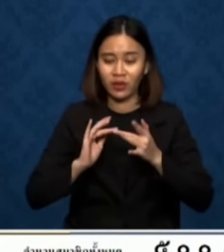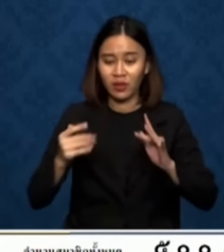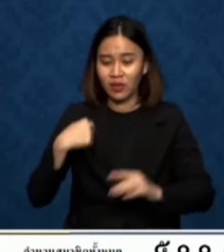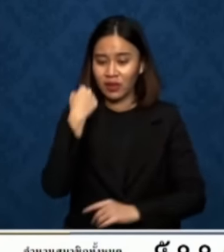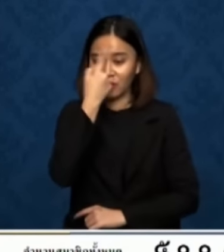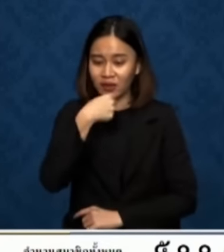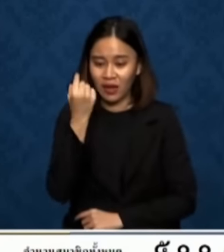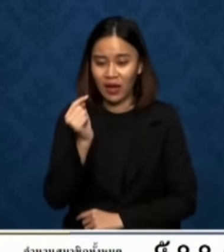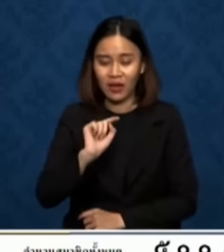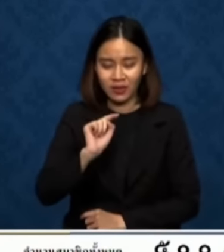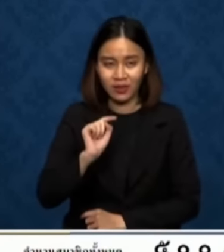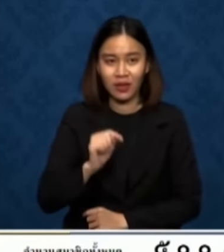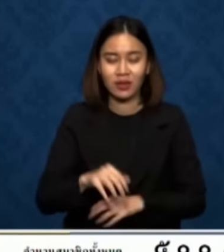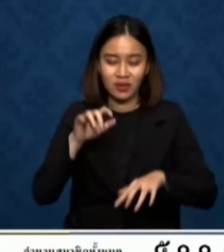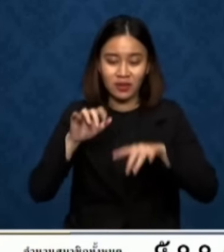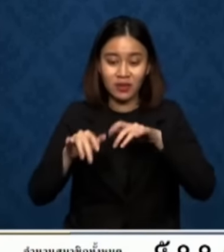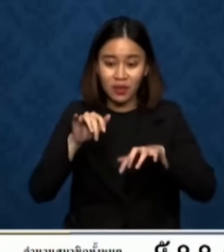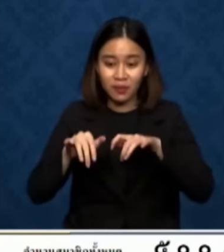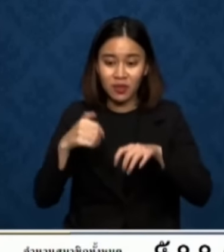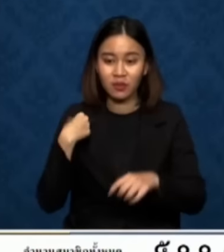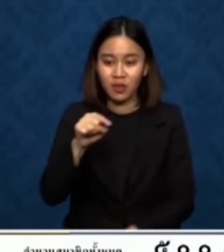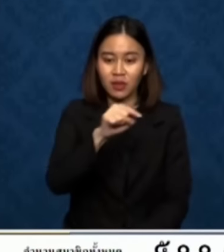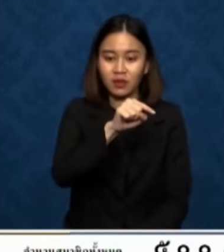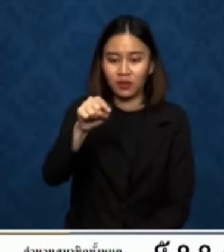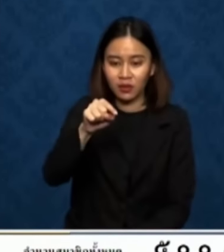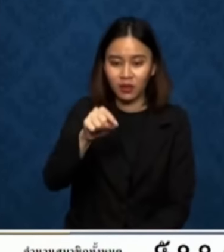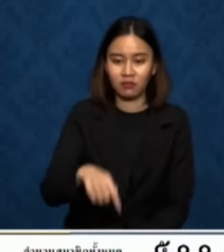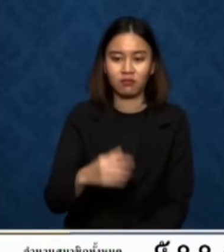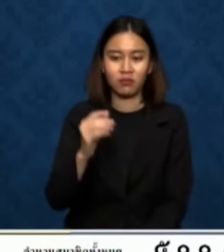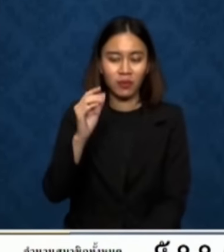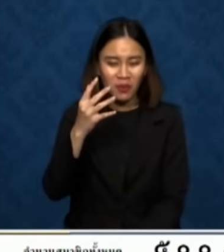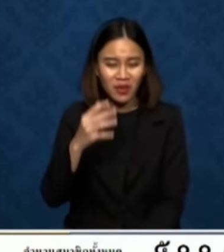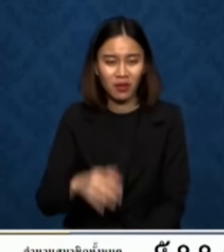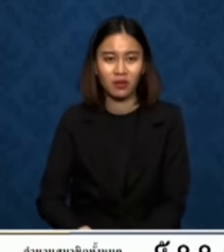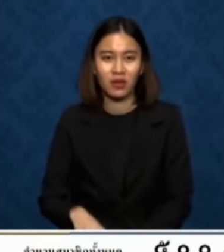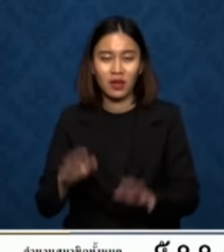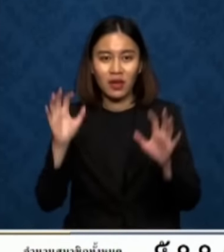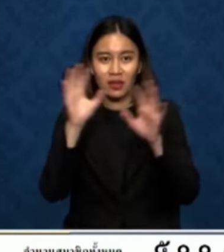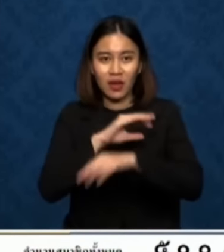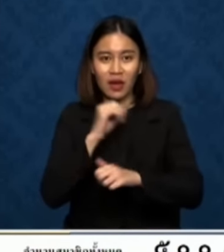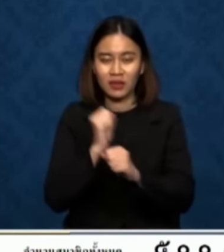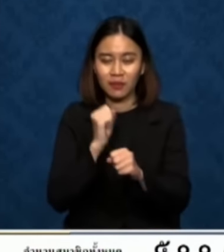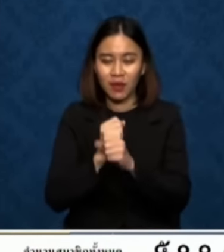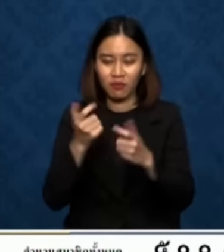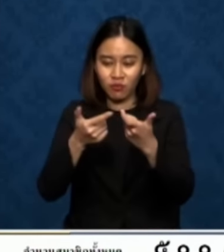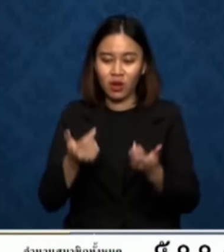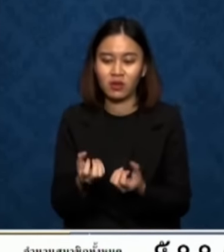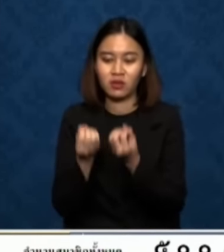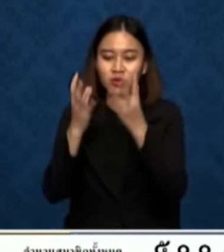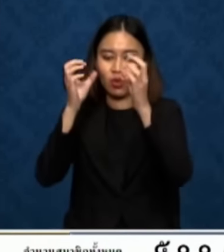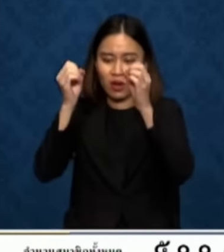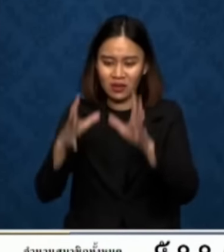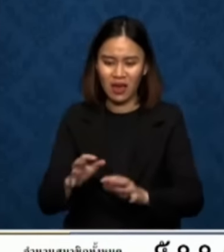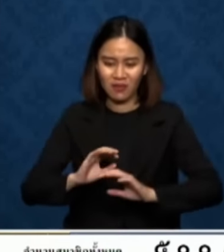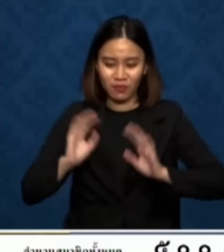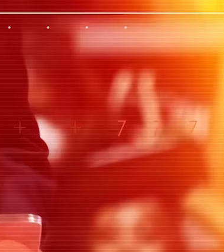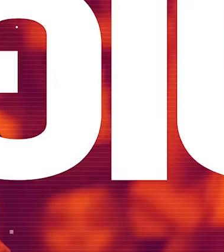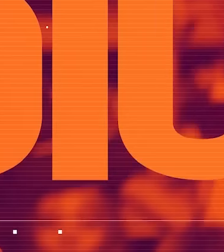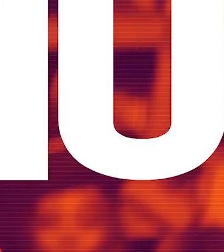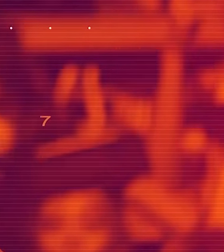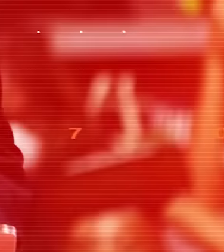คนไหนค่ะที่เขาจะพิมพ์คอมเมนต์โดยใส่เครื่องหมายแดดข้างหน้าเหมือนทำรายงานส่งอาจารย์ไม่มีค่ะท่านประธานคะ